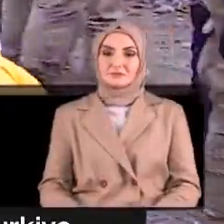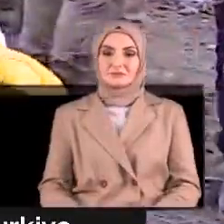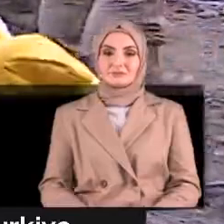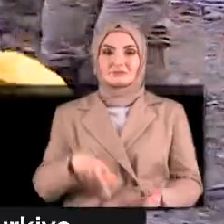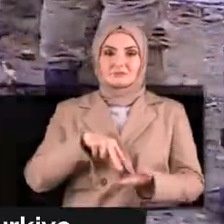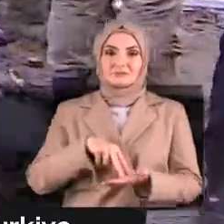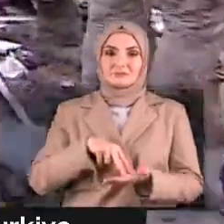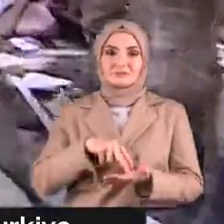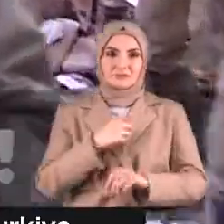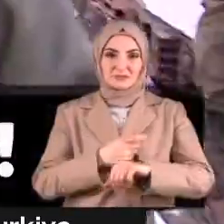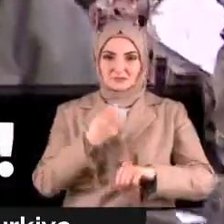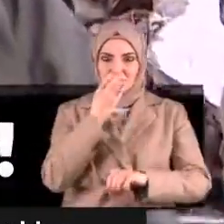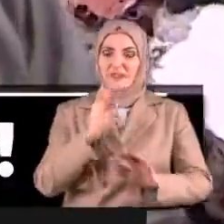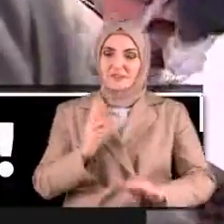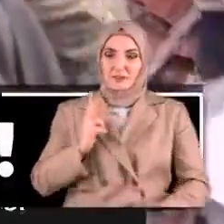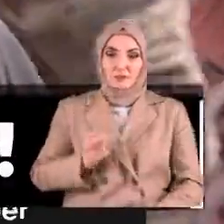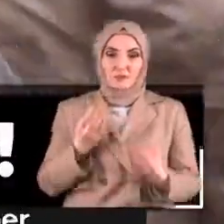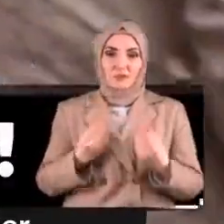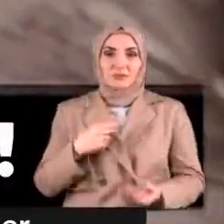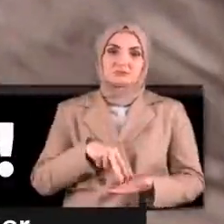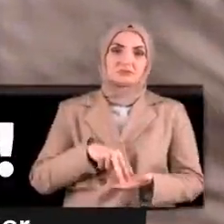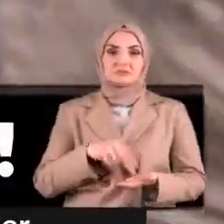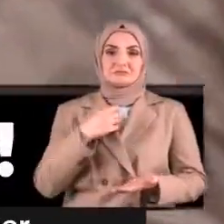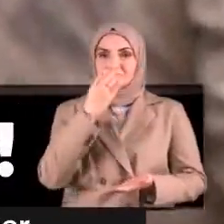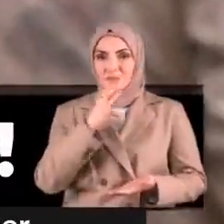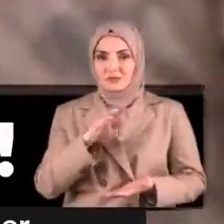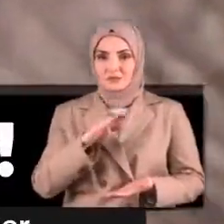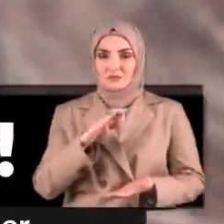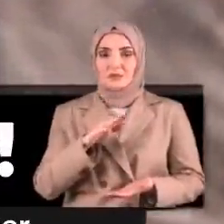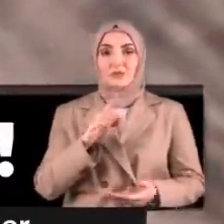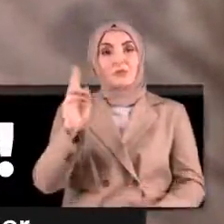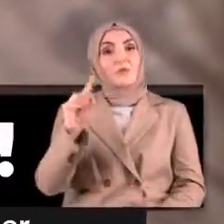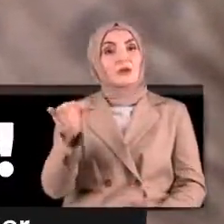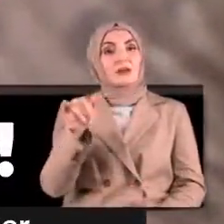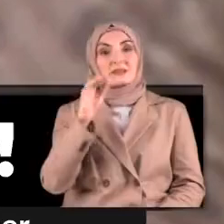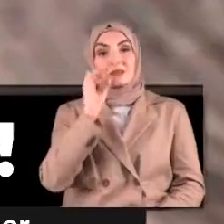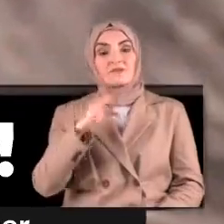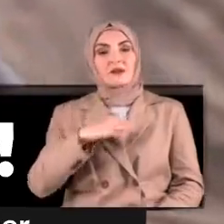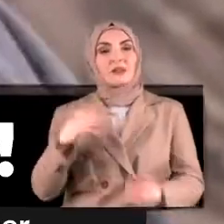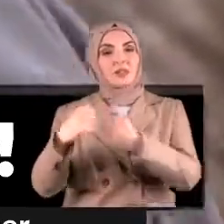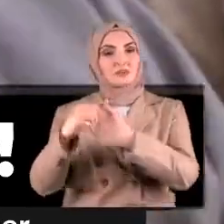buradasın. Evet saatler. 2 günden beri buradayız. Bekliyoruz. Kimler var başka yanında? Eşi var.